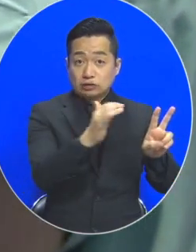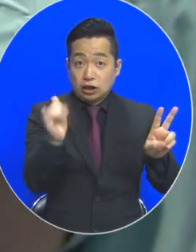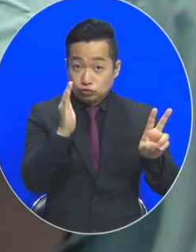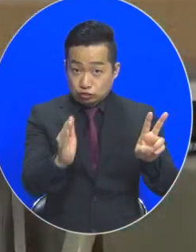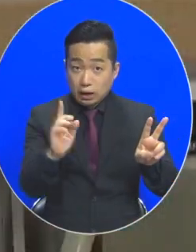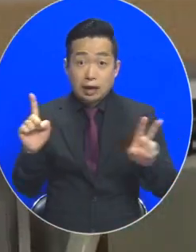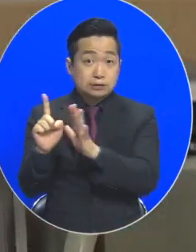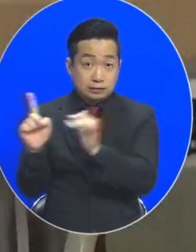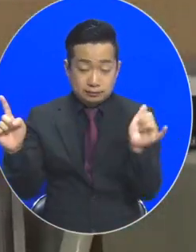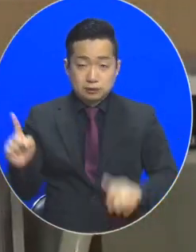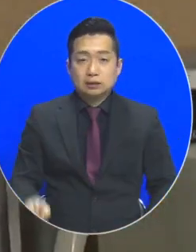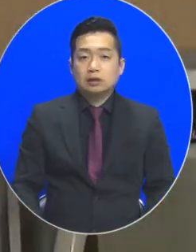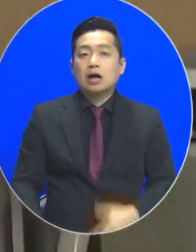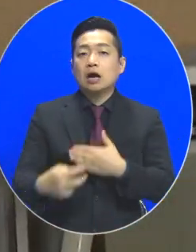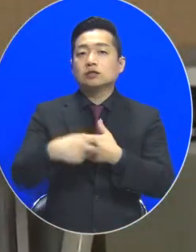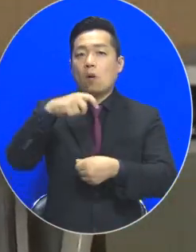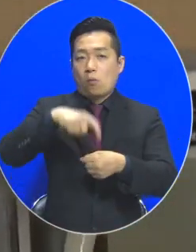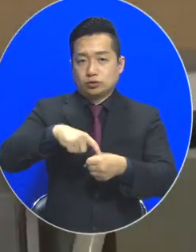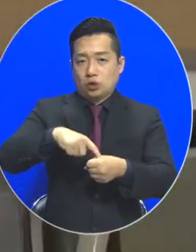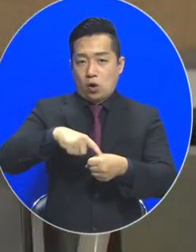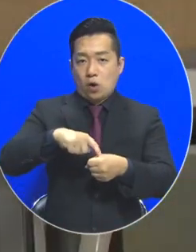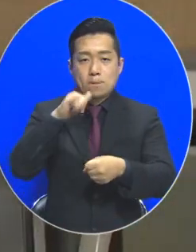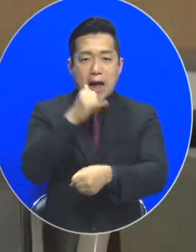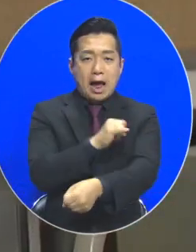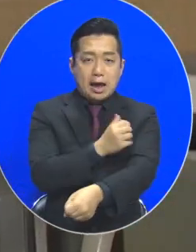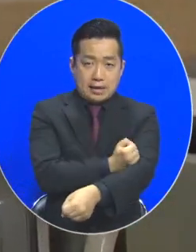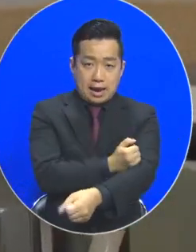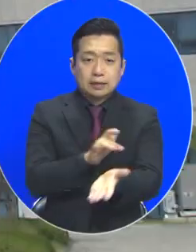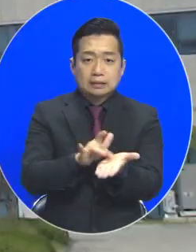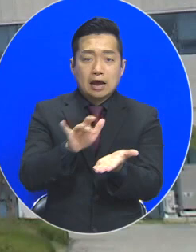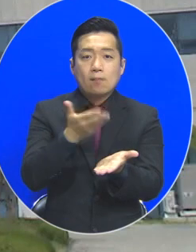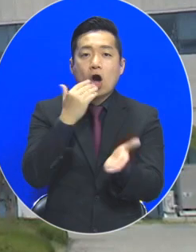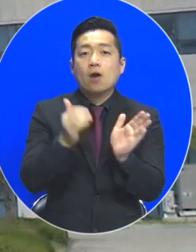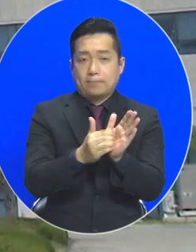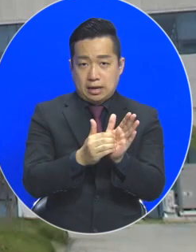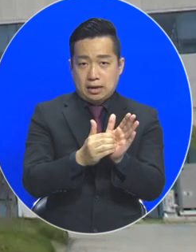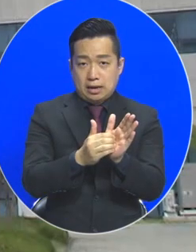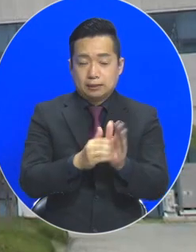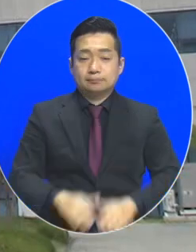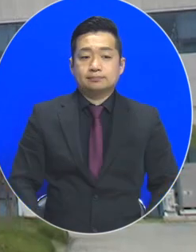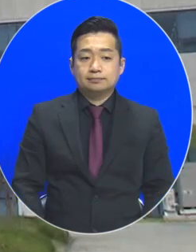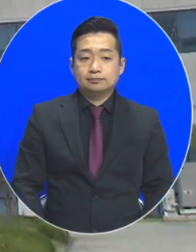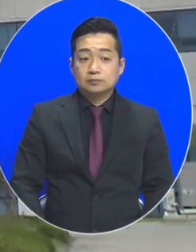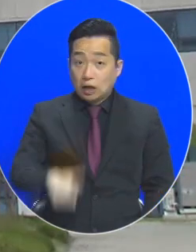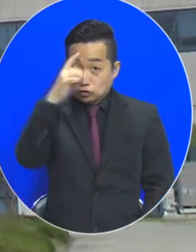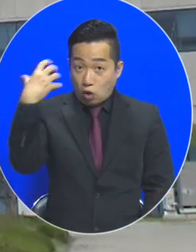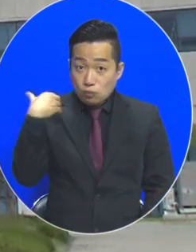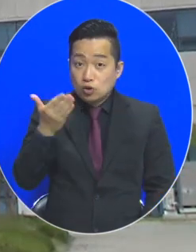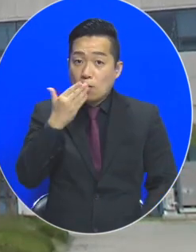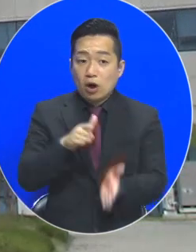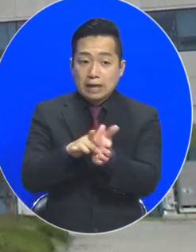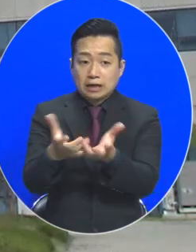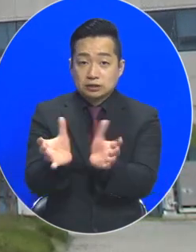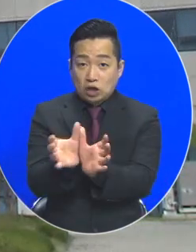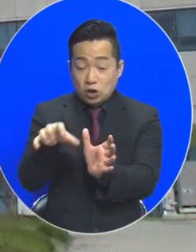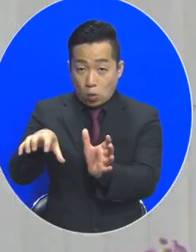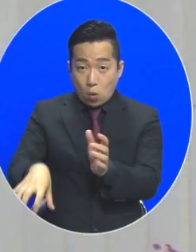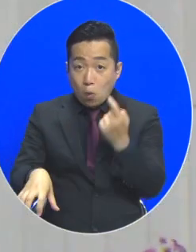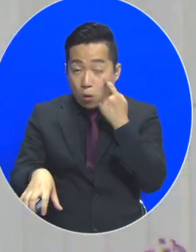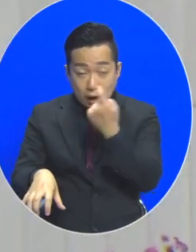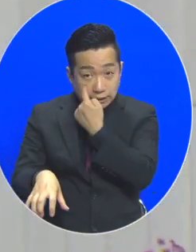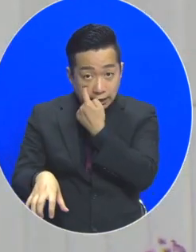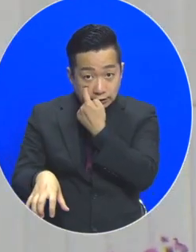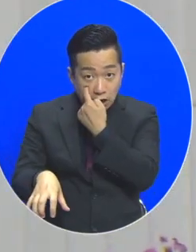중 1명은 의료용 마약을 사용한 셈입니다. 식품의약품안전처 조사 결과 처방량이 가장